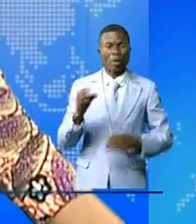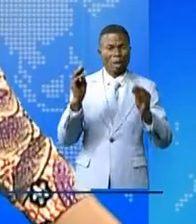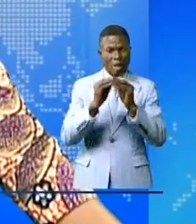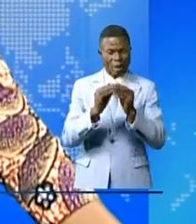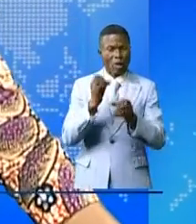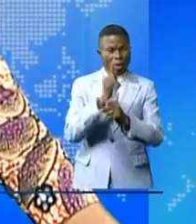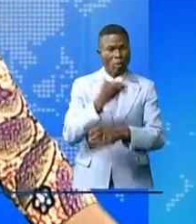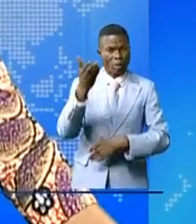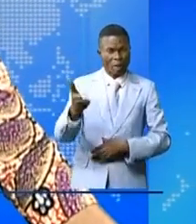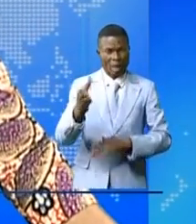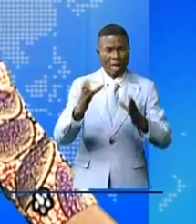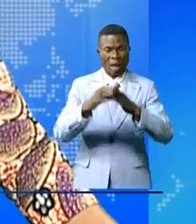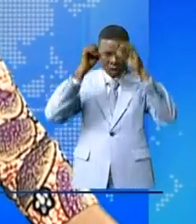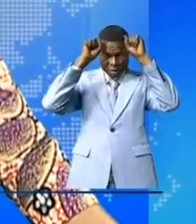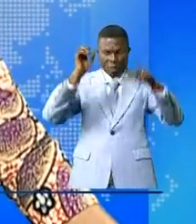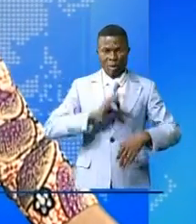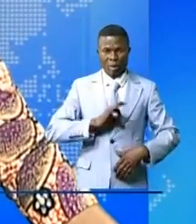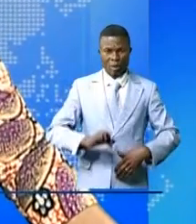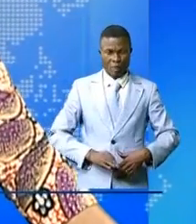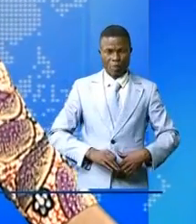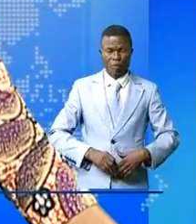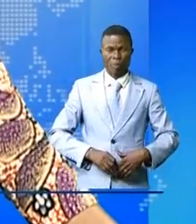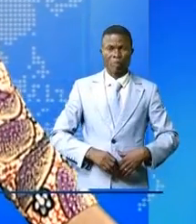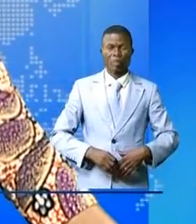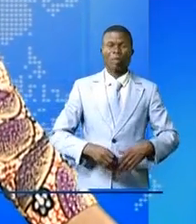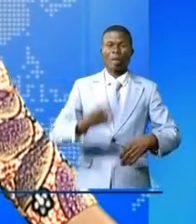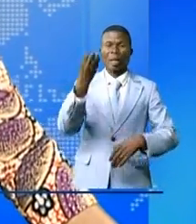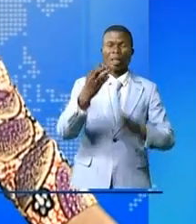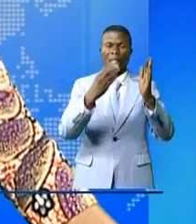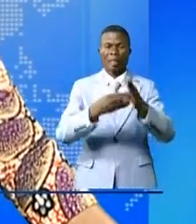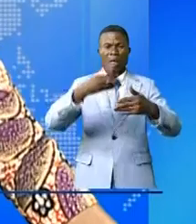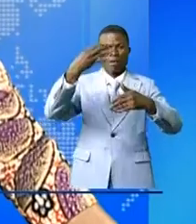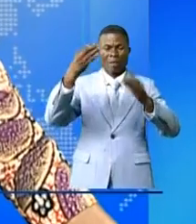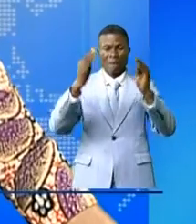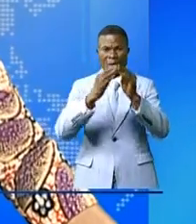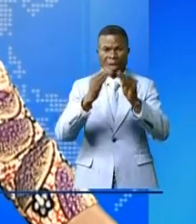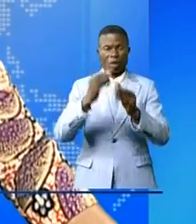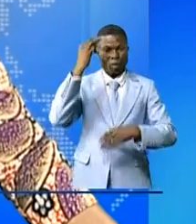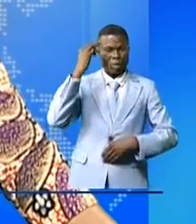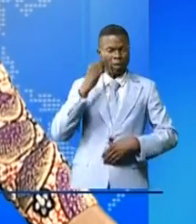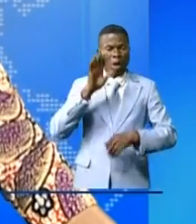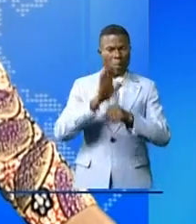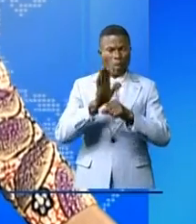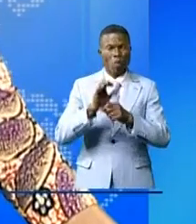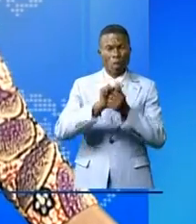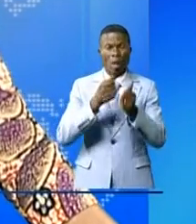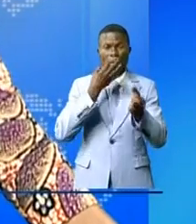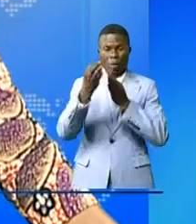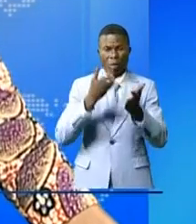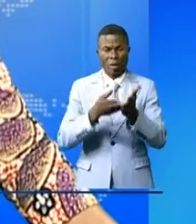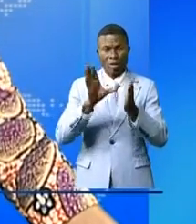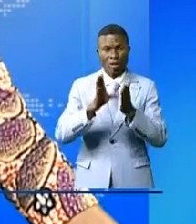retrouvés autour du président de la République pour la 9e réunion du Conseil des ministres. Plusieurs points ont été évoqués. Les détails